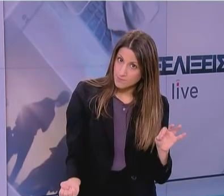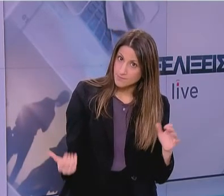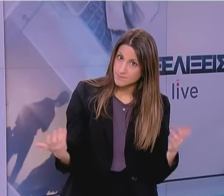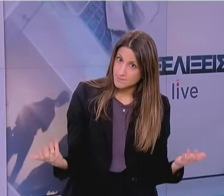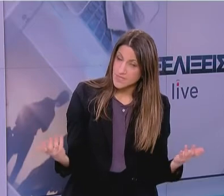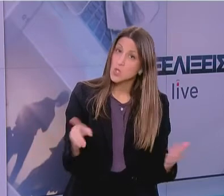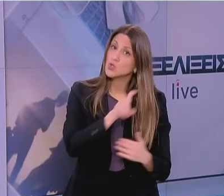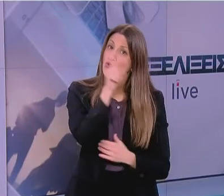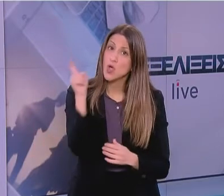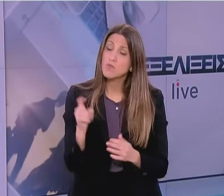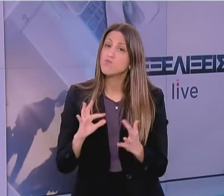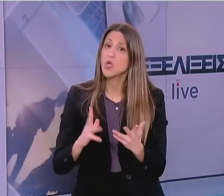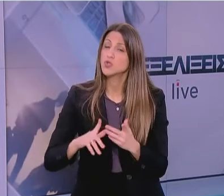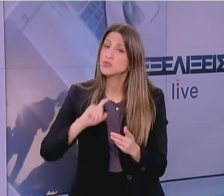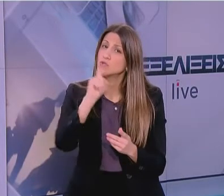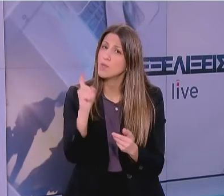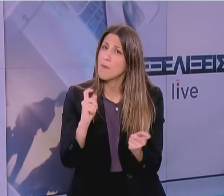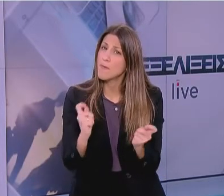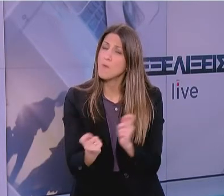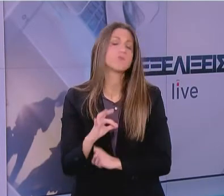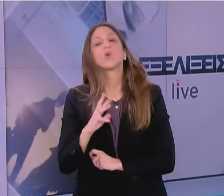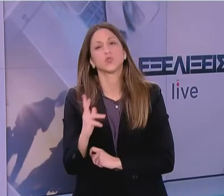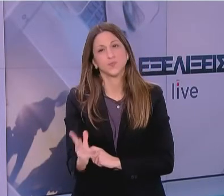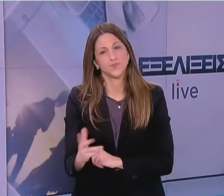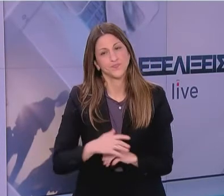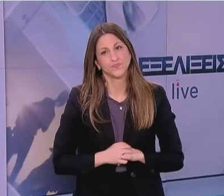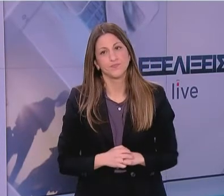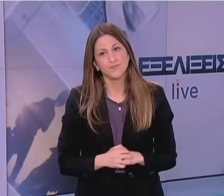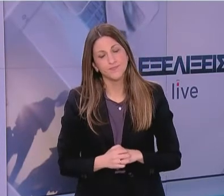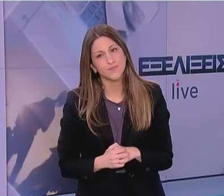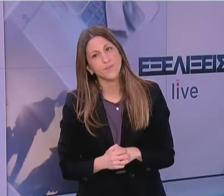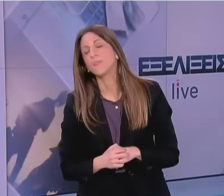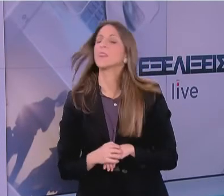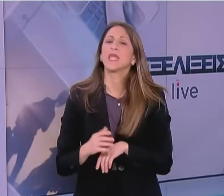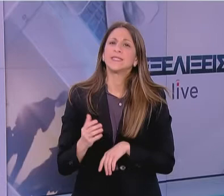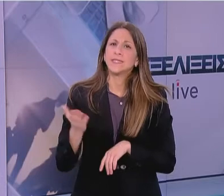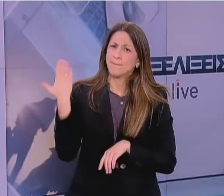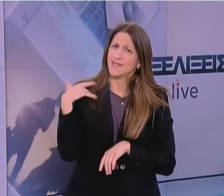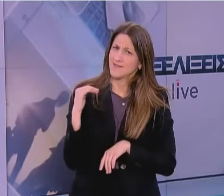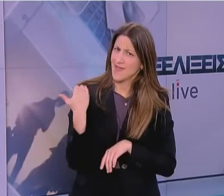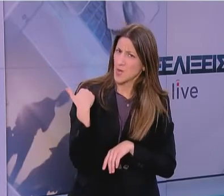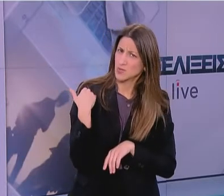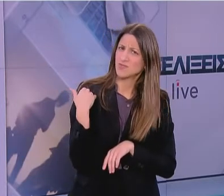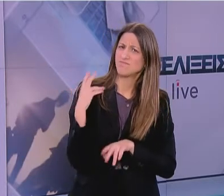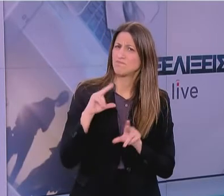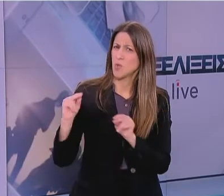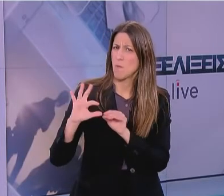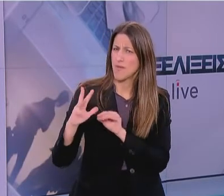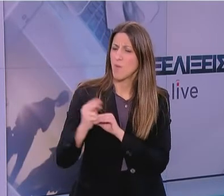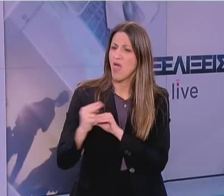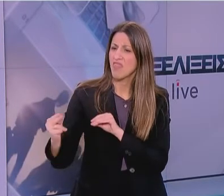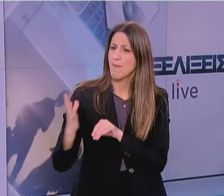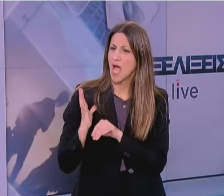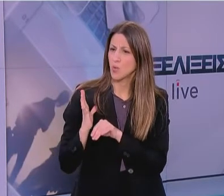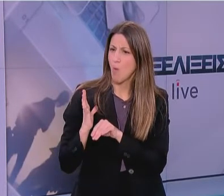τους? Σχετίζεται με την προηγούμενη ερώτηση και ένα θέμα που δεν απάντησα, δηλαδή την ανοσία, ότι δεν